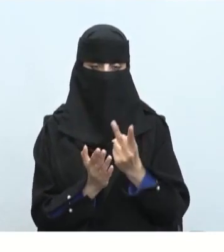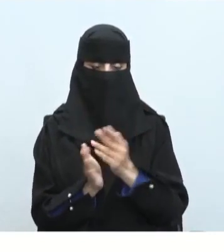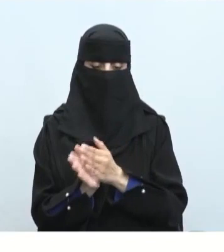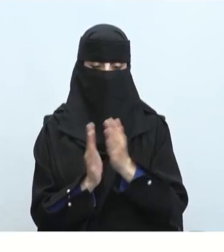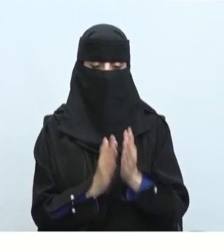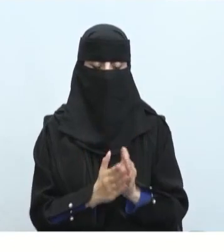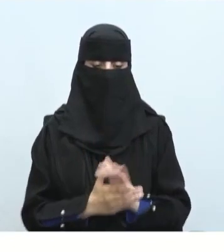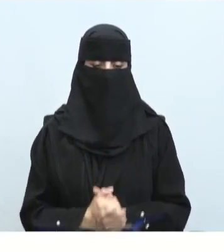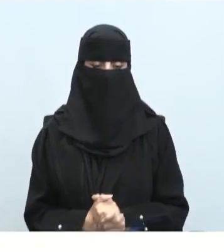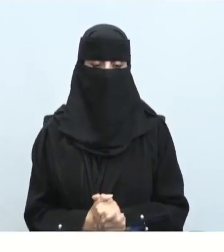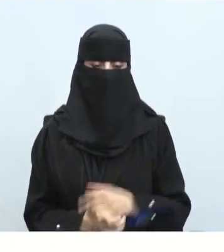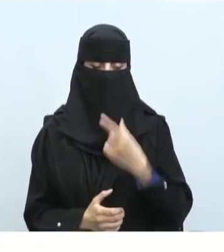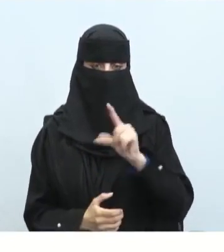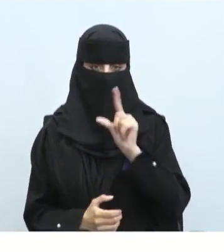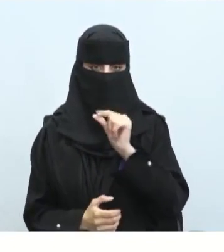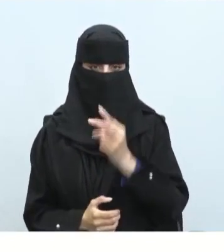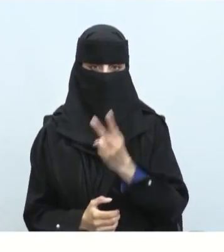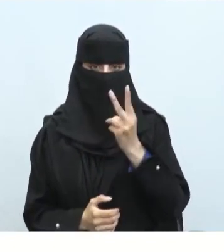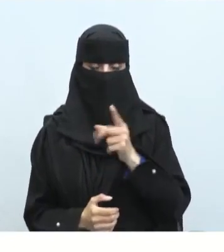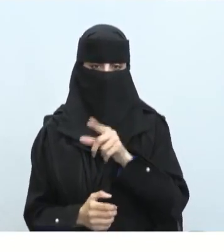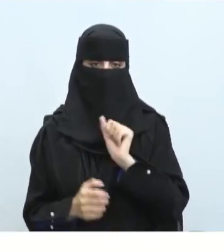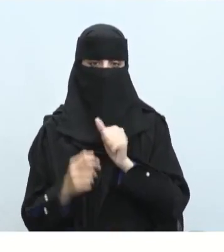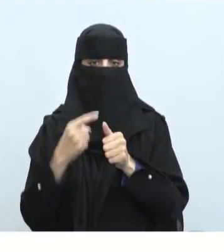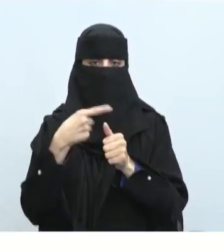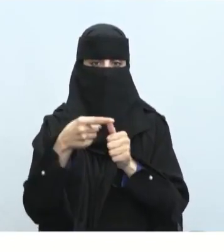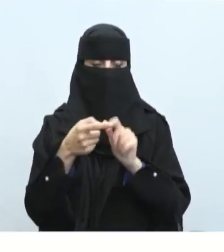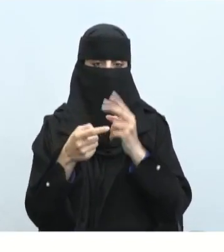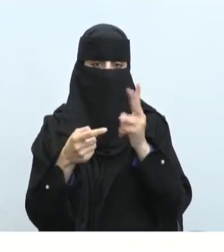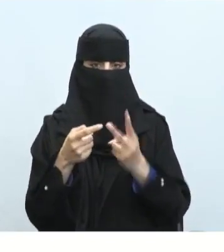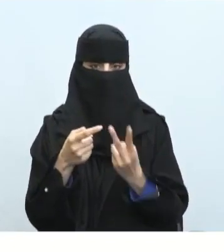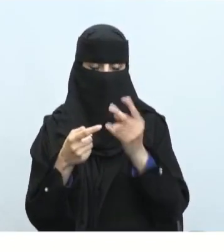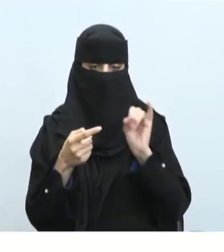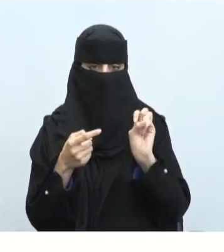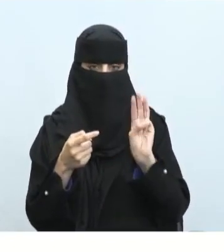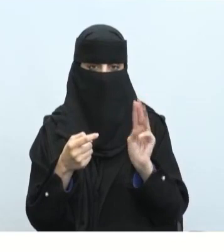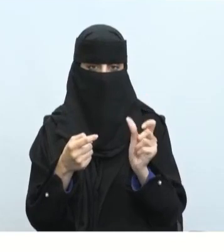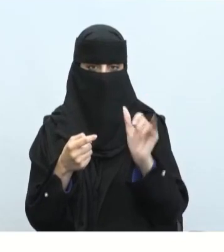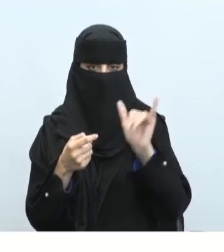المكتبتين من نوع المثنى ما علامه النصب